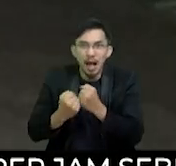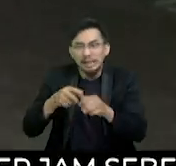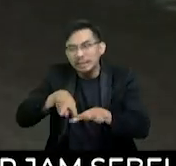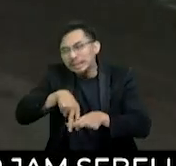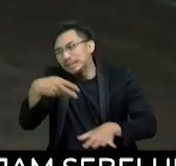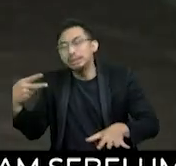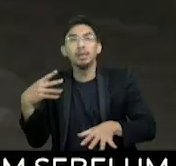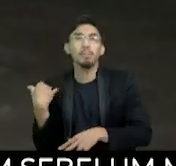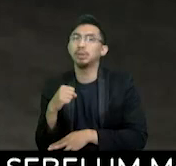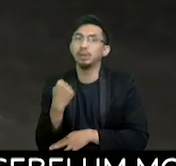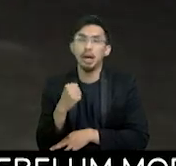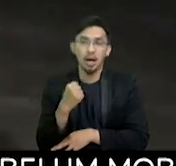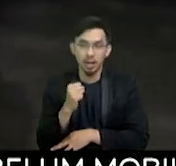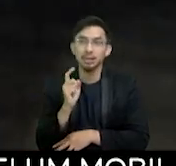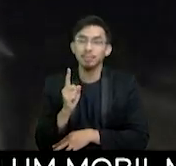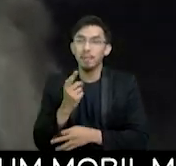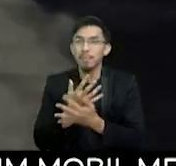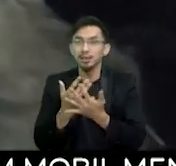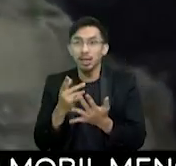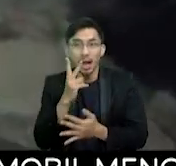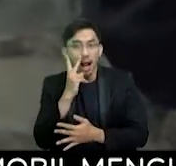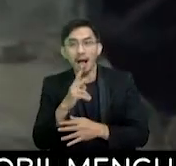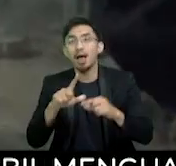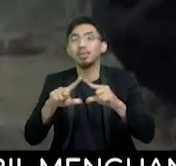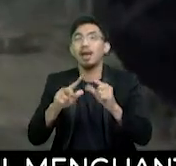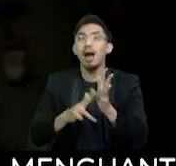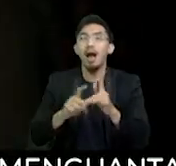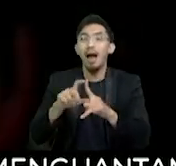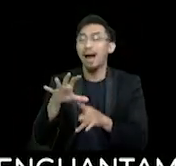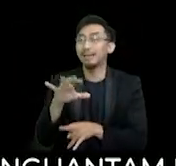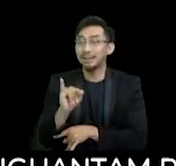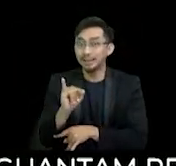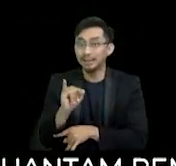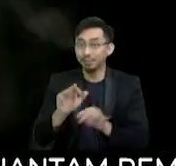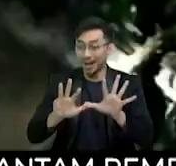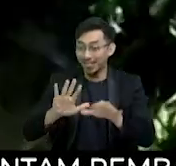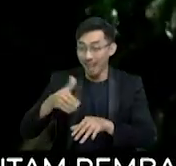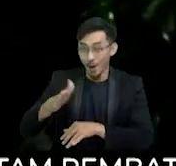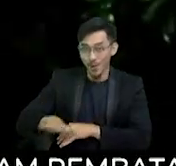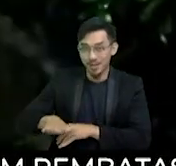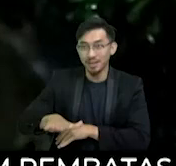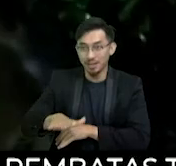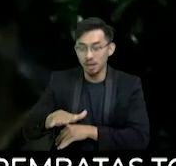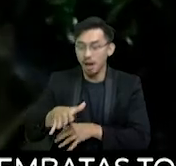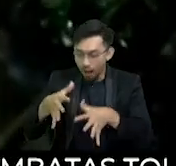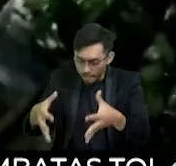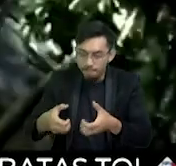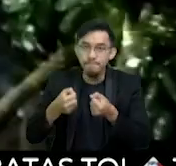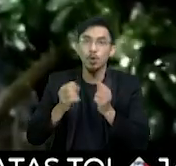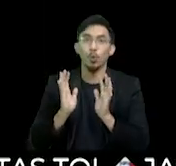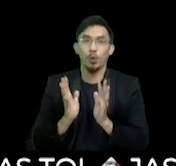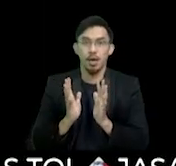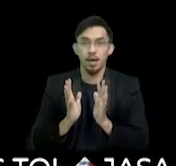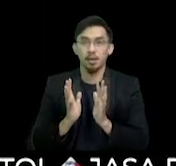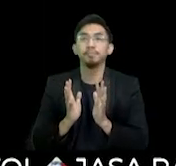9 tahun dalam kondisi tidak bernyawa. Sementara ibu Andi masih dalam pencarian oleh gabungan tim SAR Basarnas, BPBD dan polisi yang dibantu